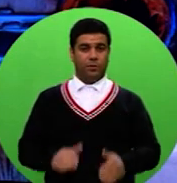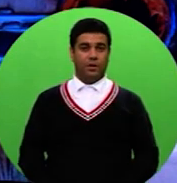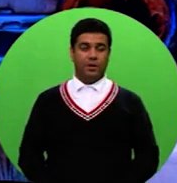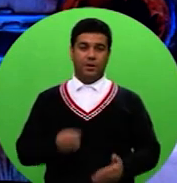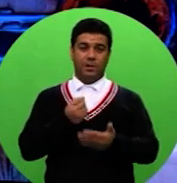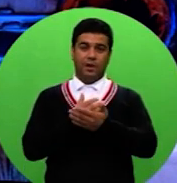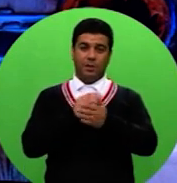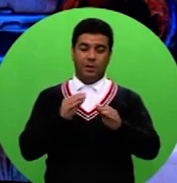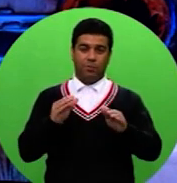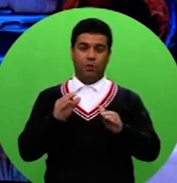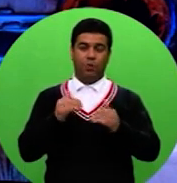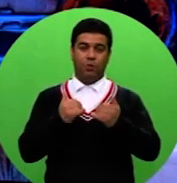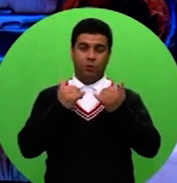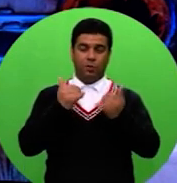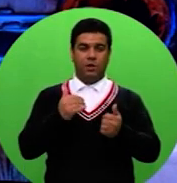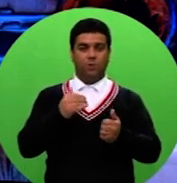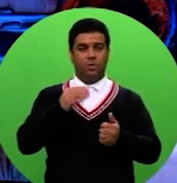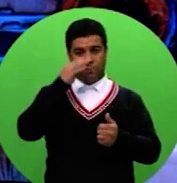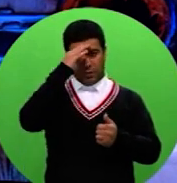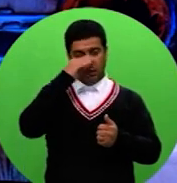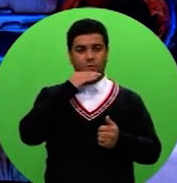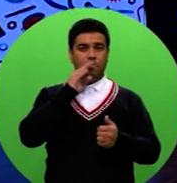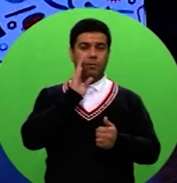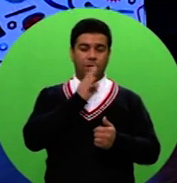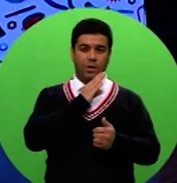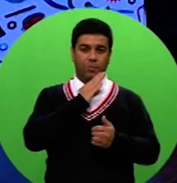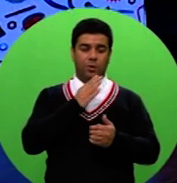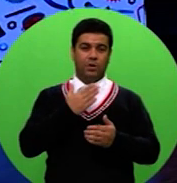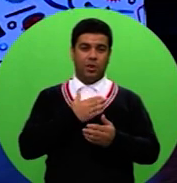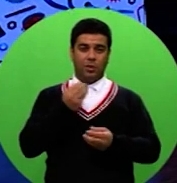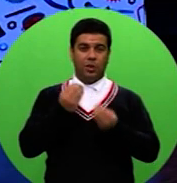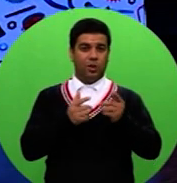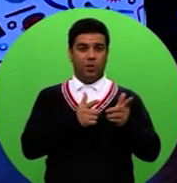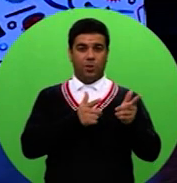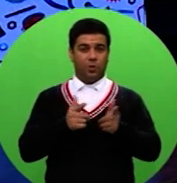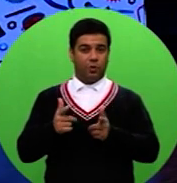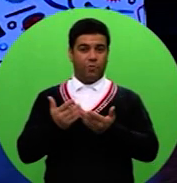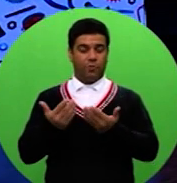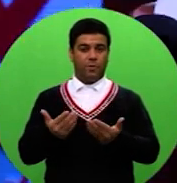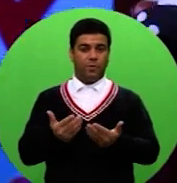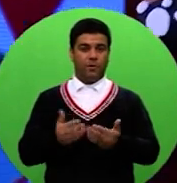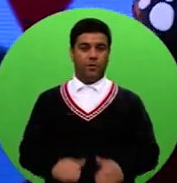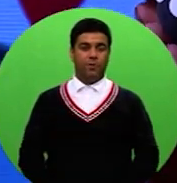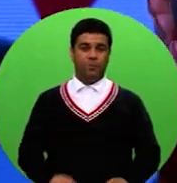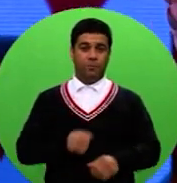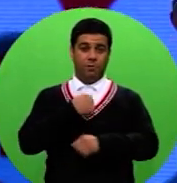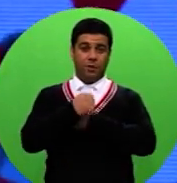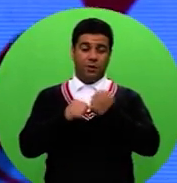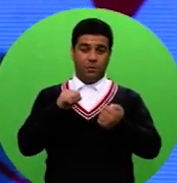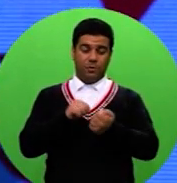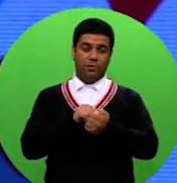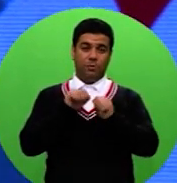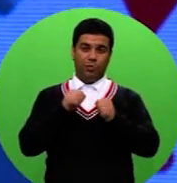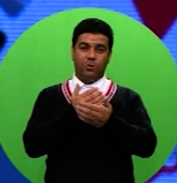вот, дорогие ребята, уважаемые родители, наша игрушка готова.